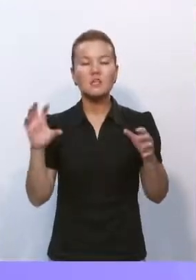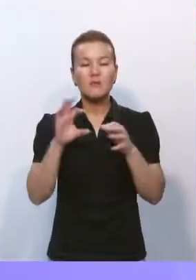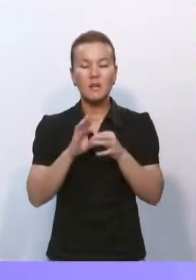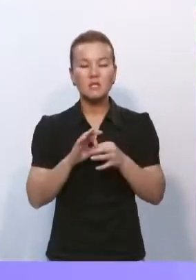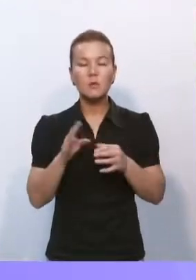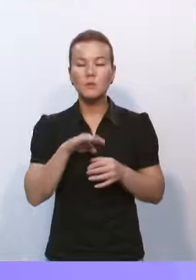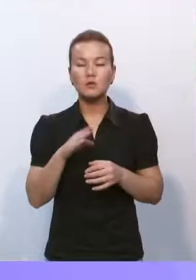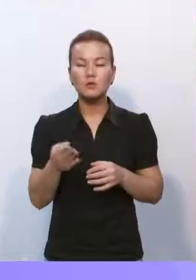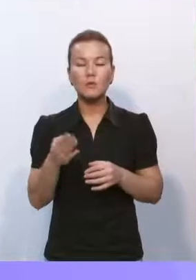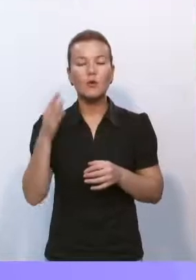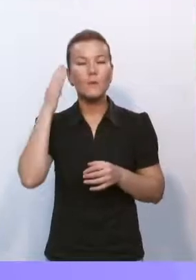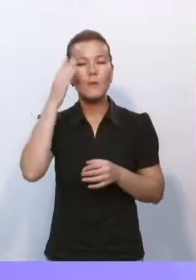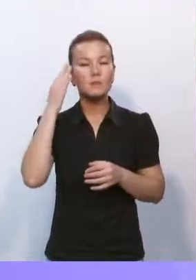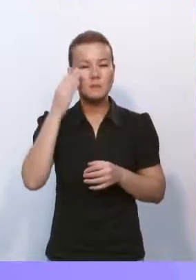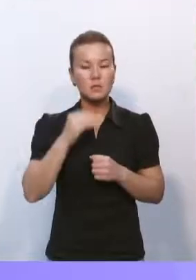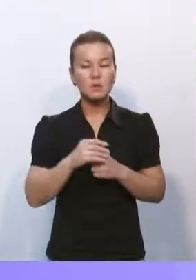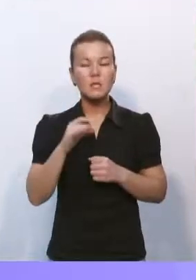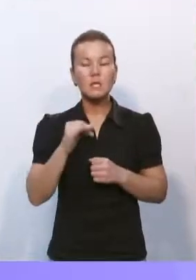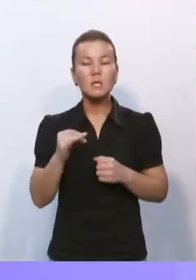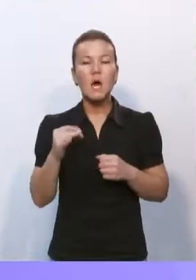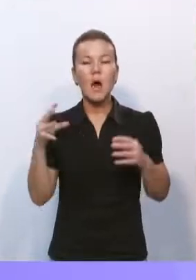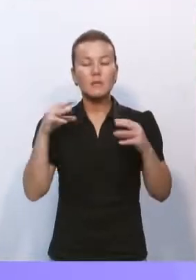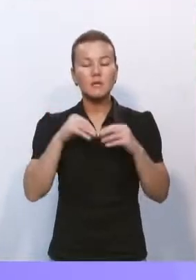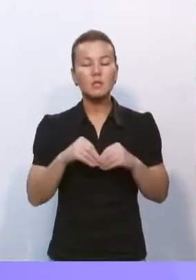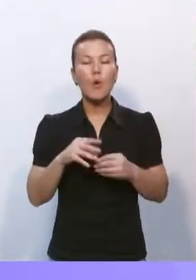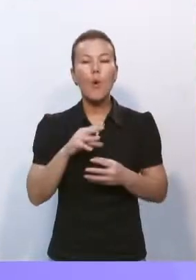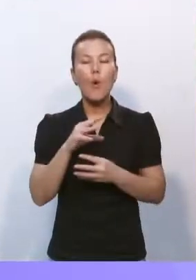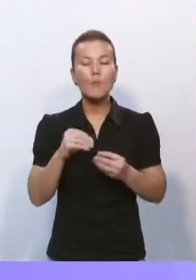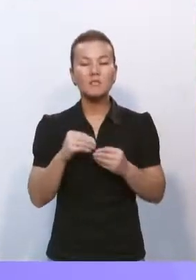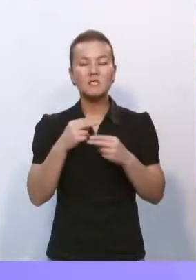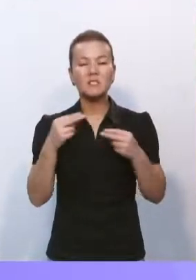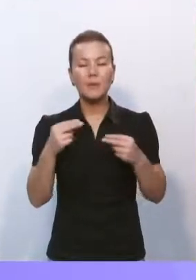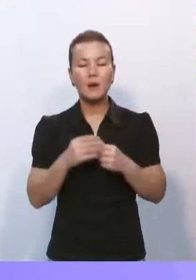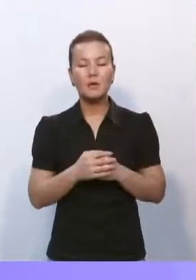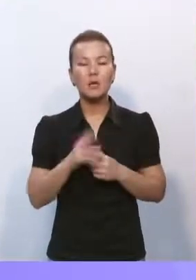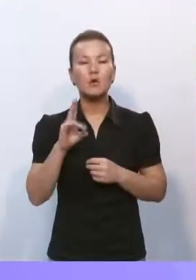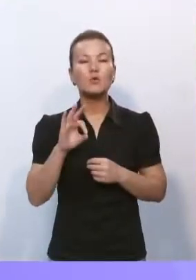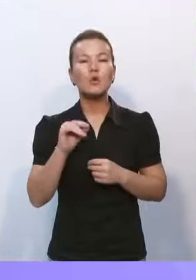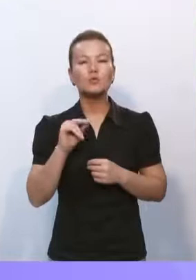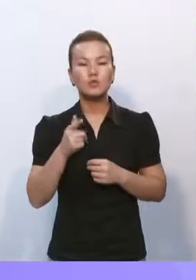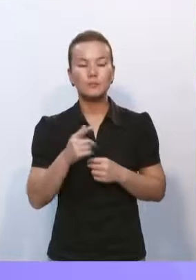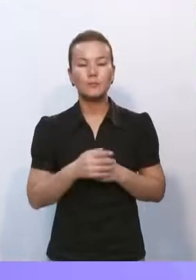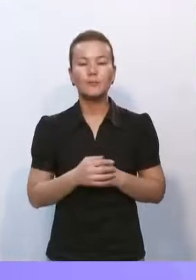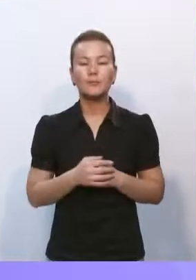между собой по смыслу и объединены общей темой – ночь.